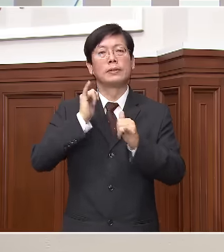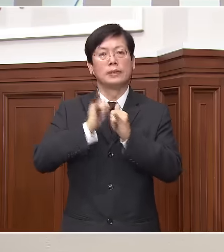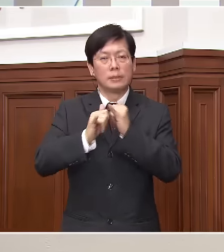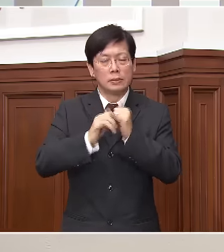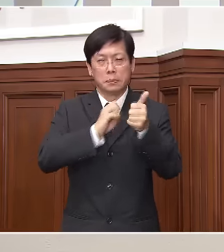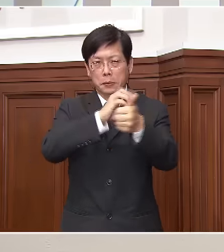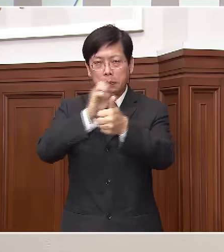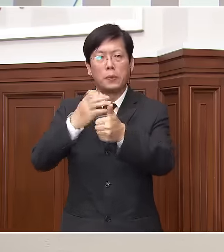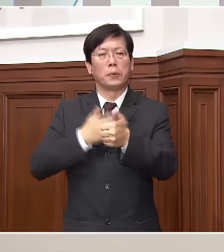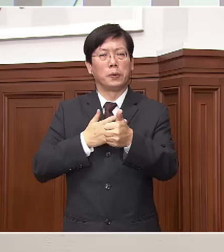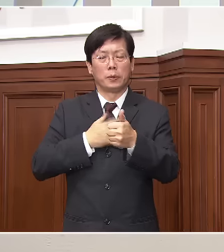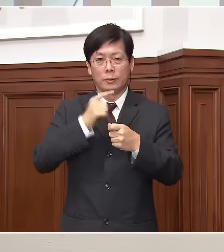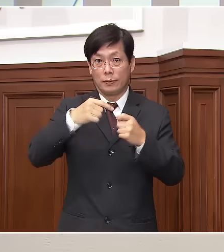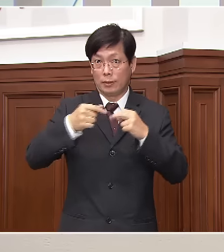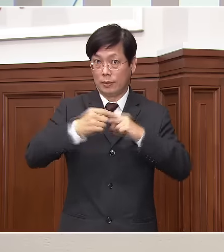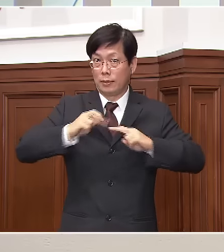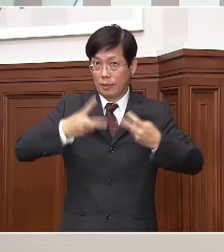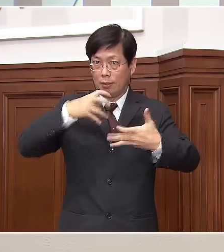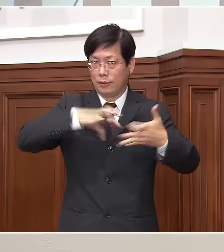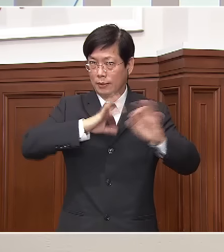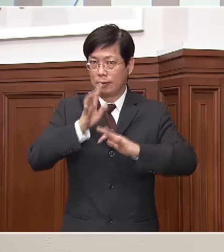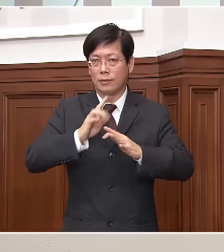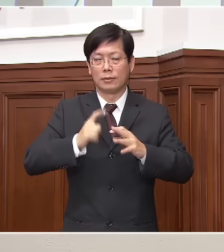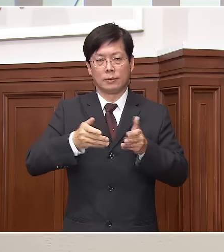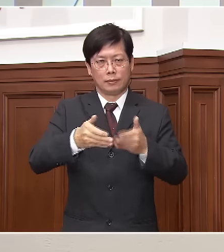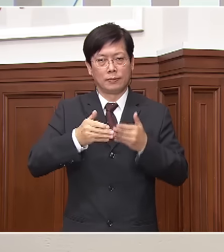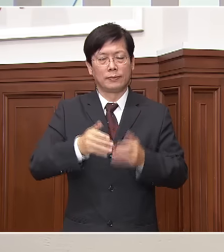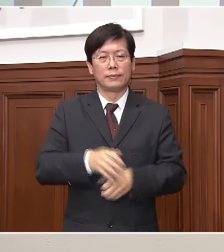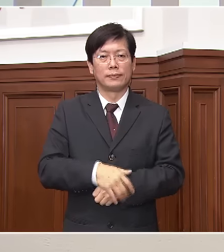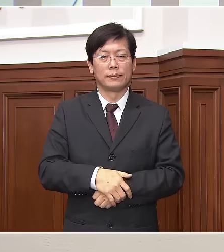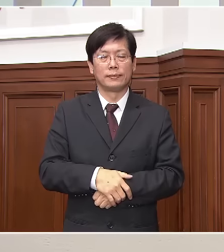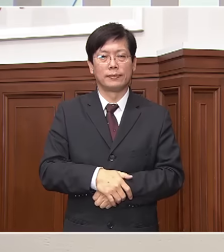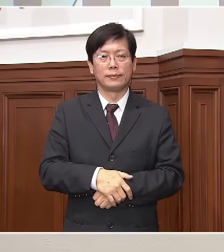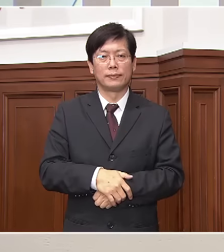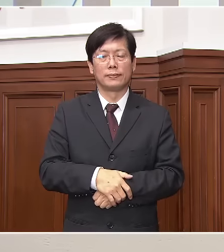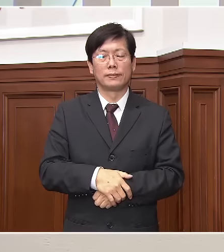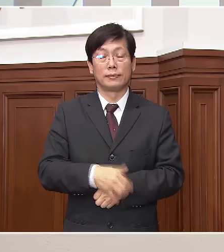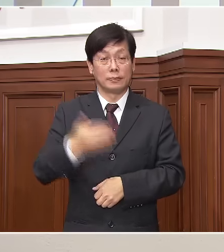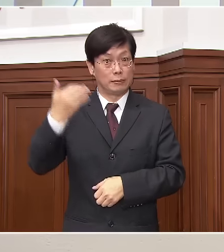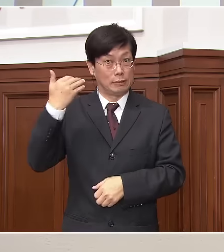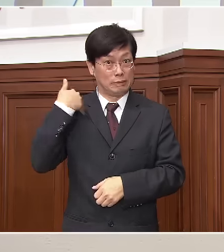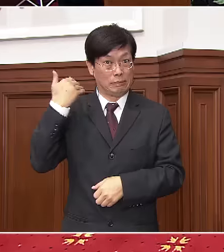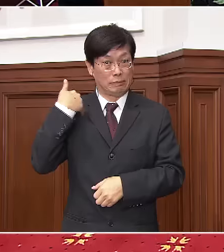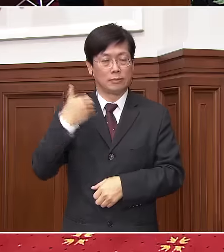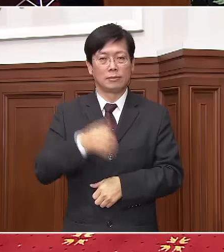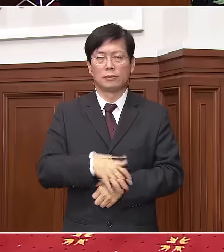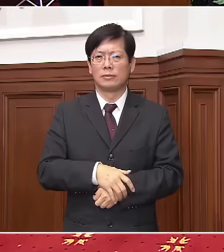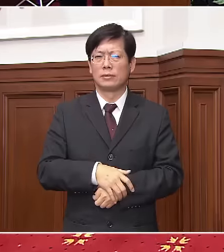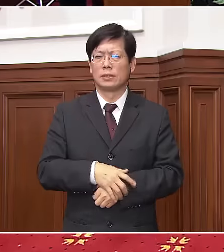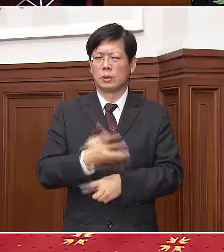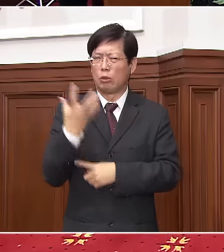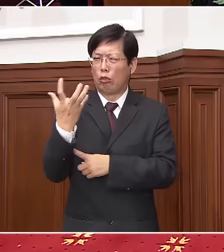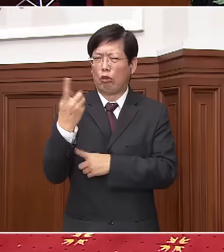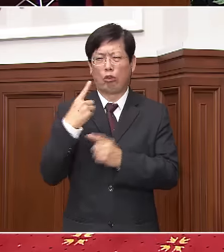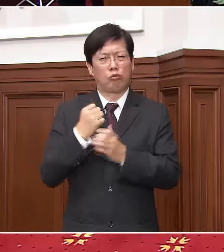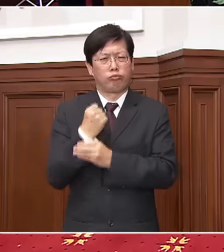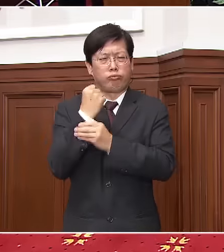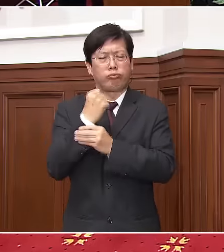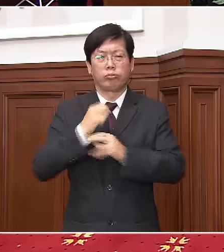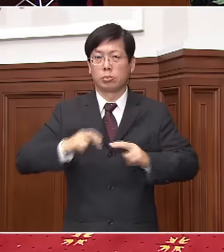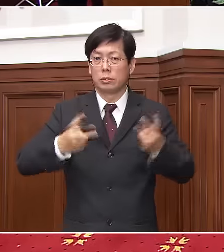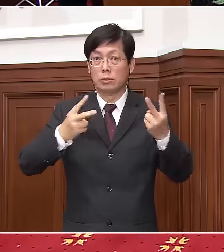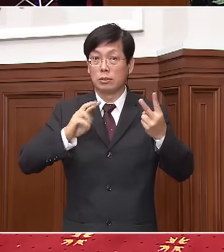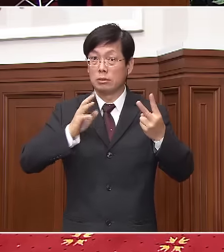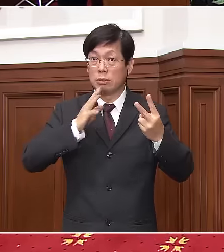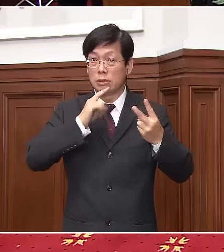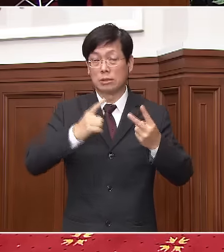了解年金改革的内容和重要性。过去即使多数人支持改革，但